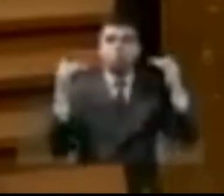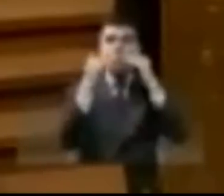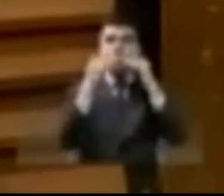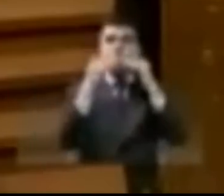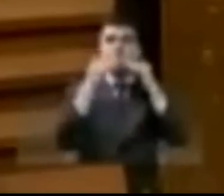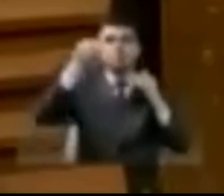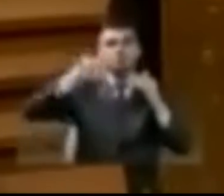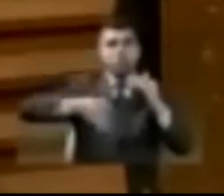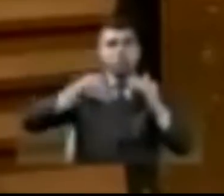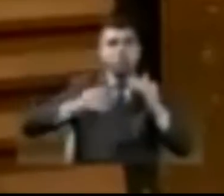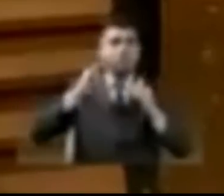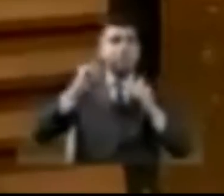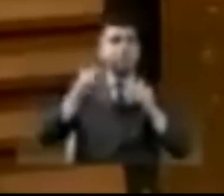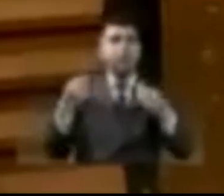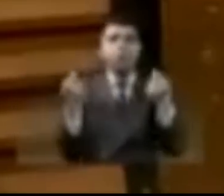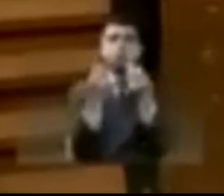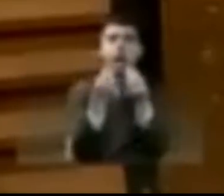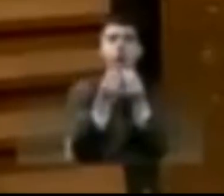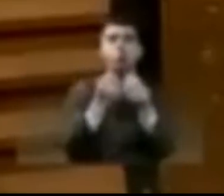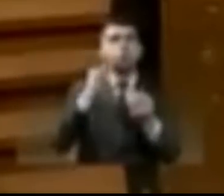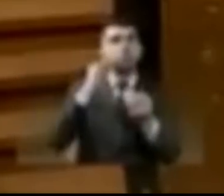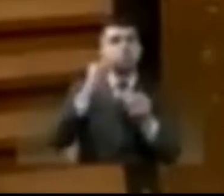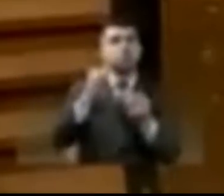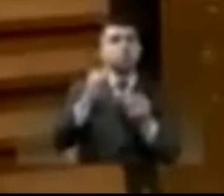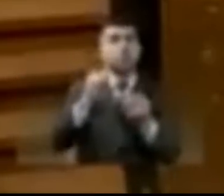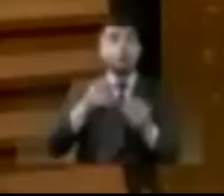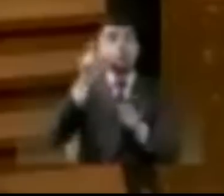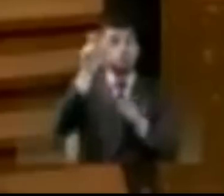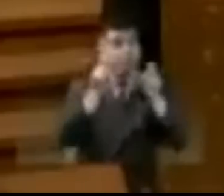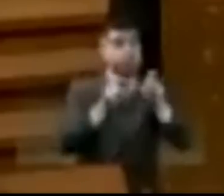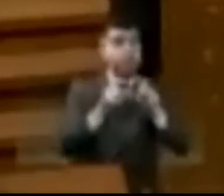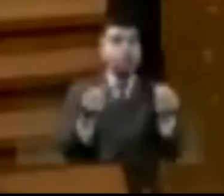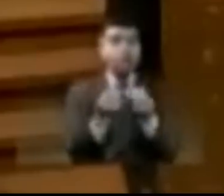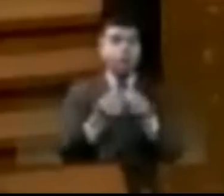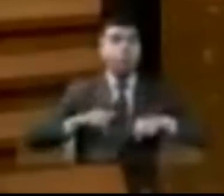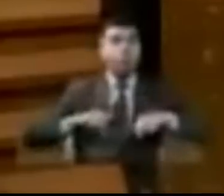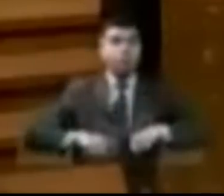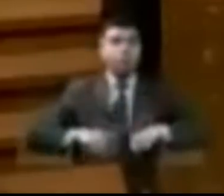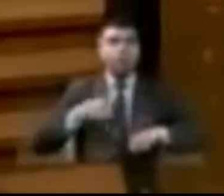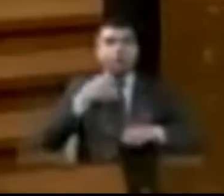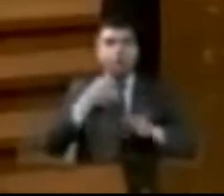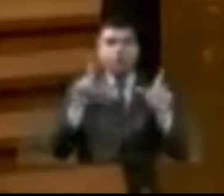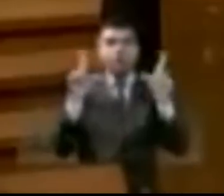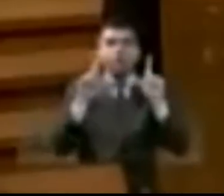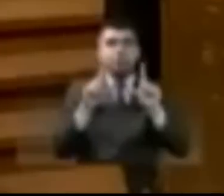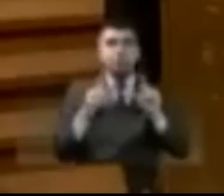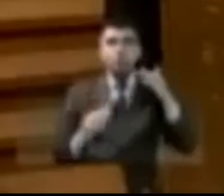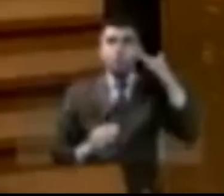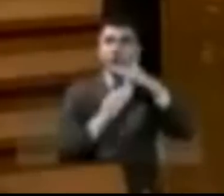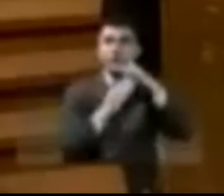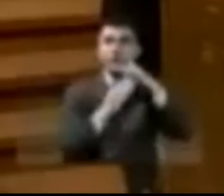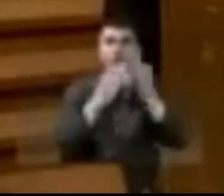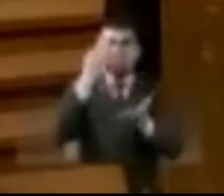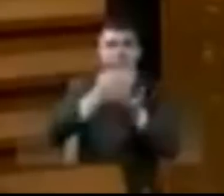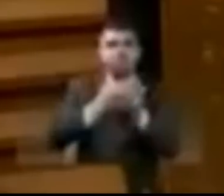الحزة كتوقف جميعا ولكن عبر المؤسسات. أنا ما جيش باش نتحكم في الإعلام، هذا خط أحمر